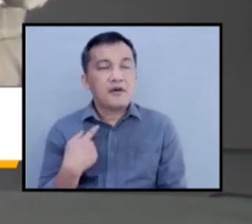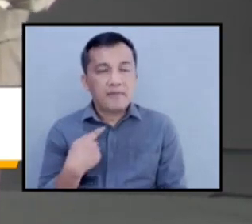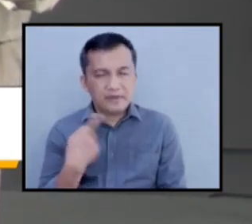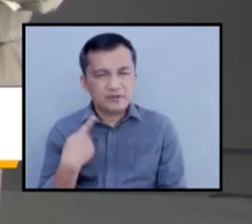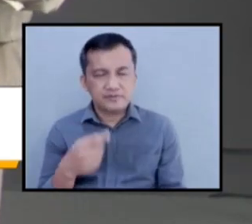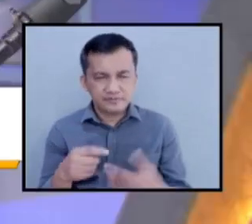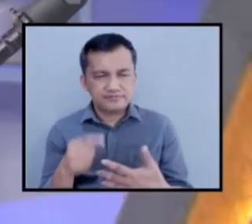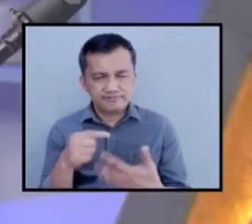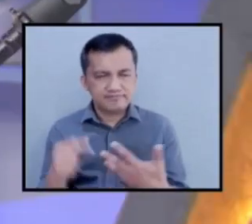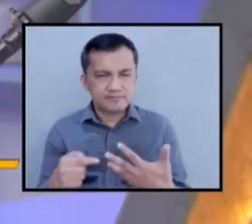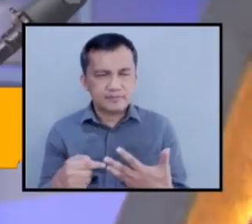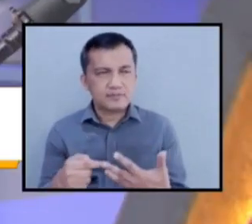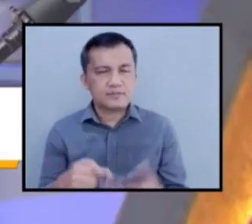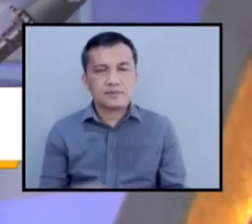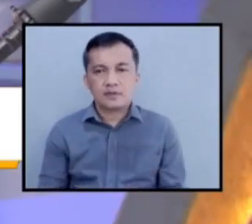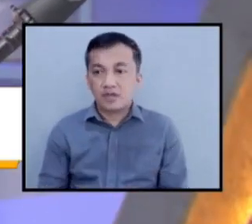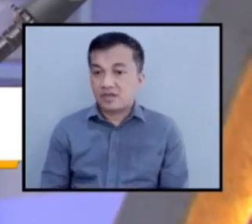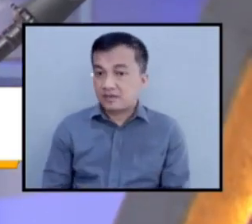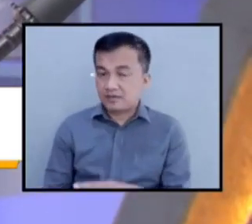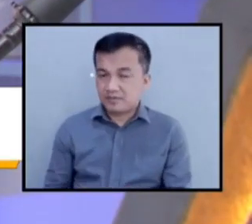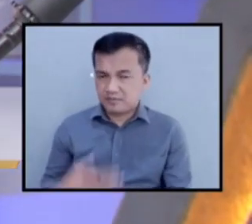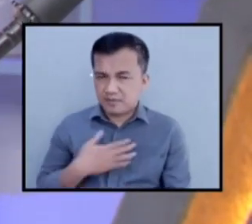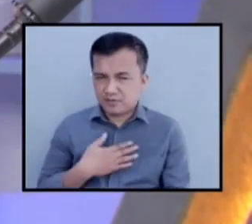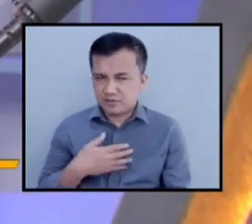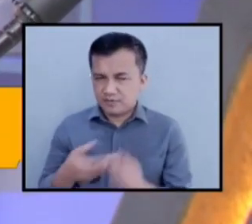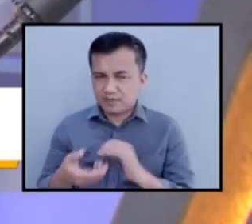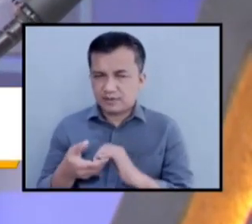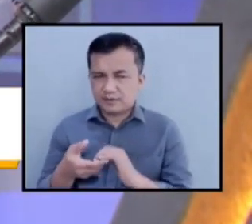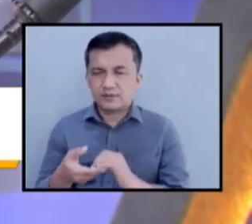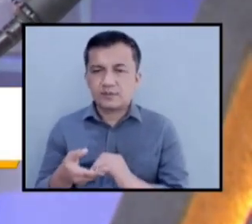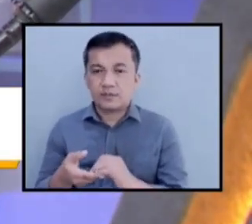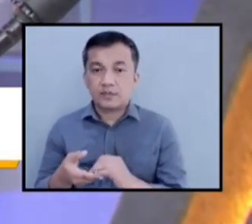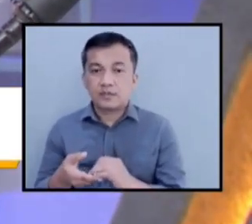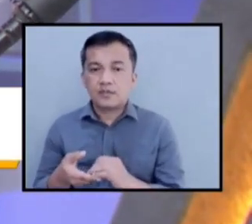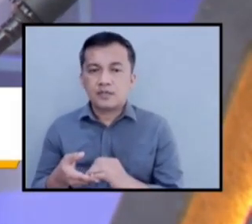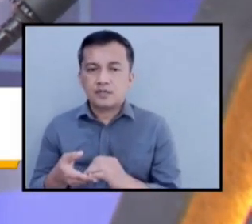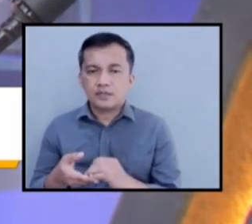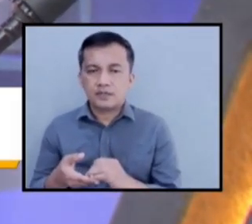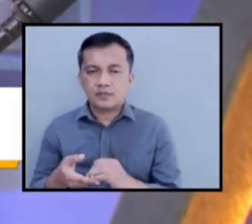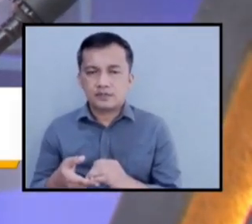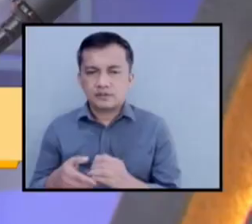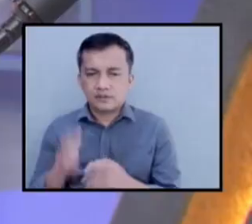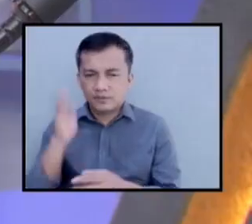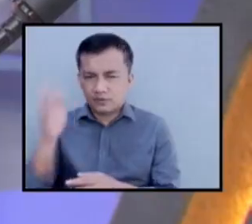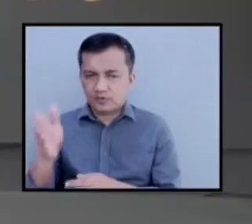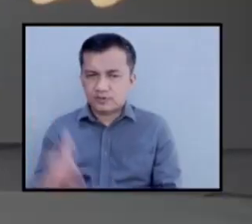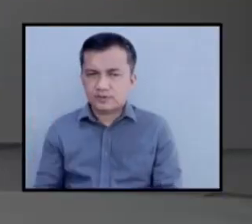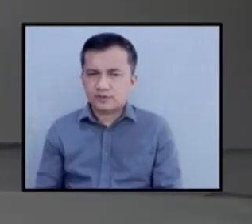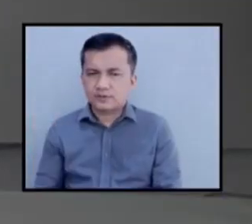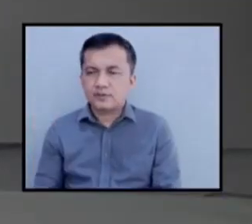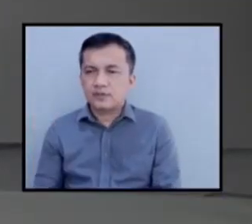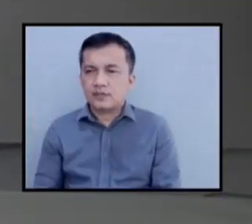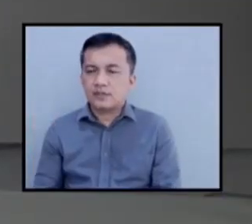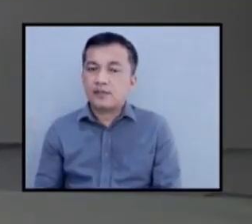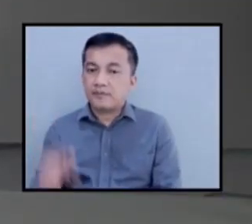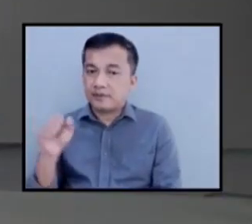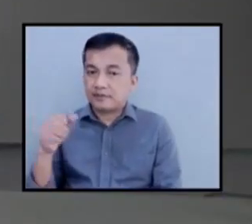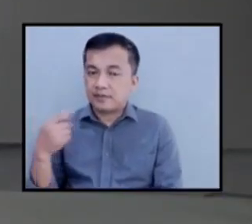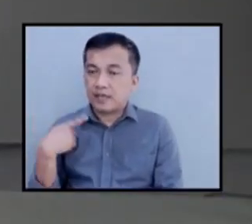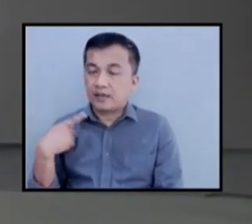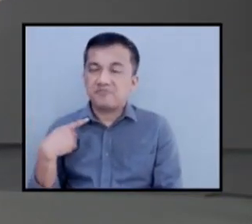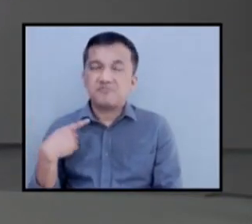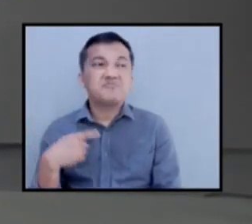like maka-collab at sa in the future? Yes po, madami po. Pero